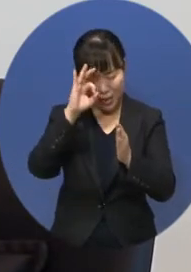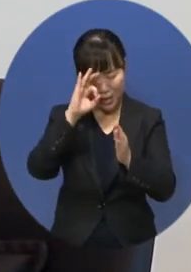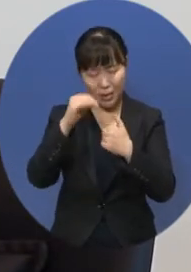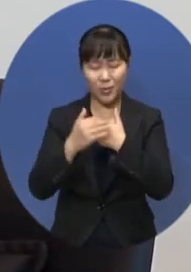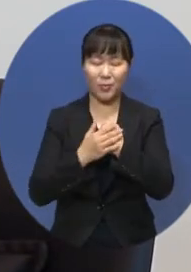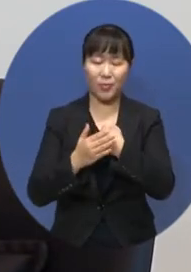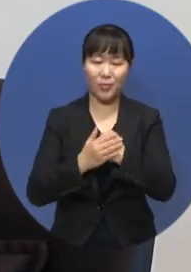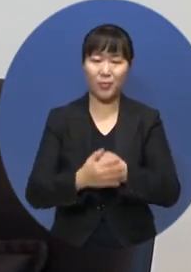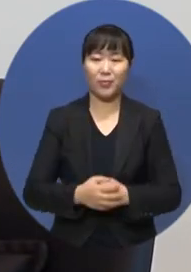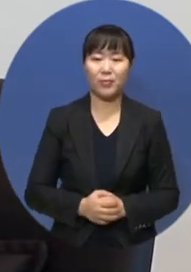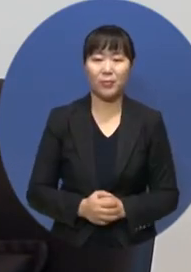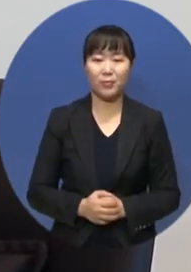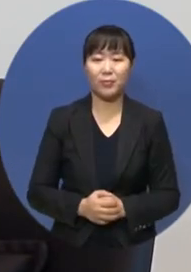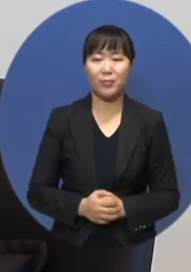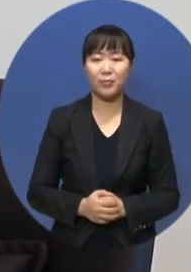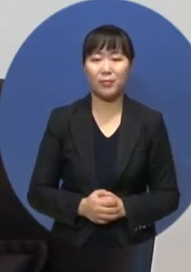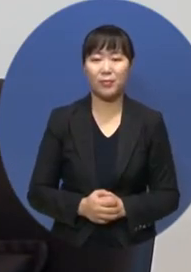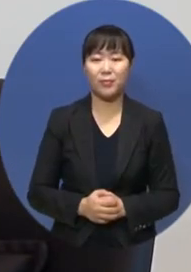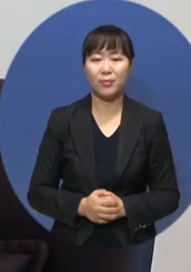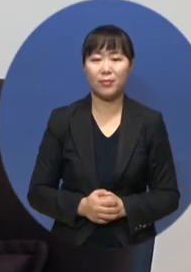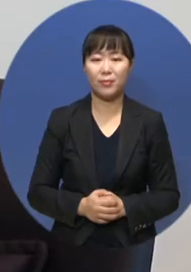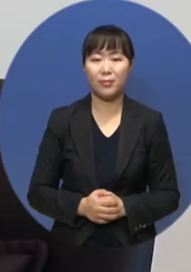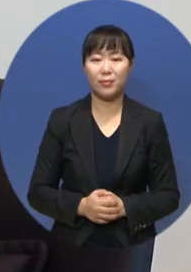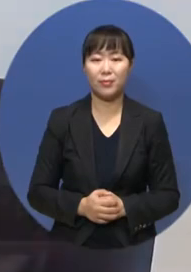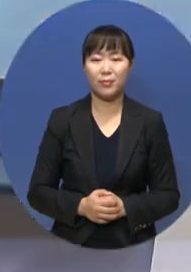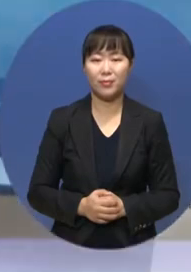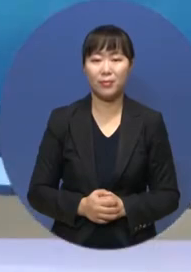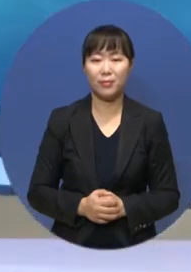있습니다. 복지TV 뉴스 이소연입니다.